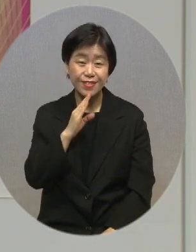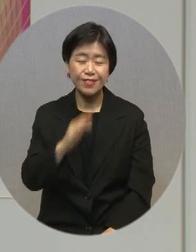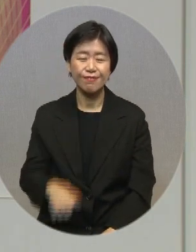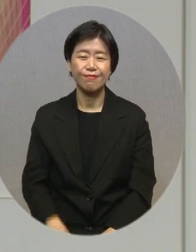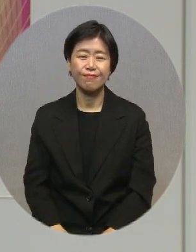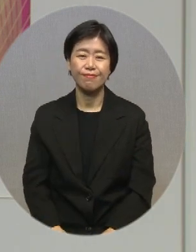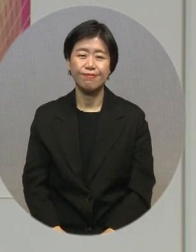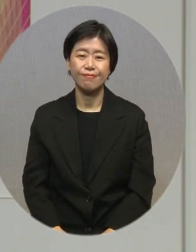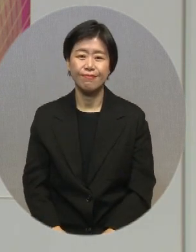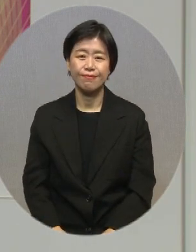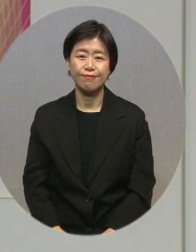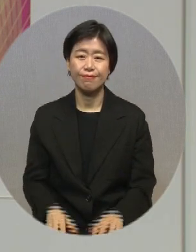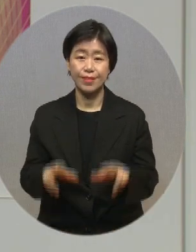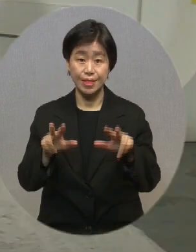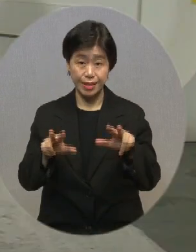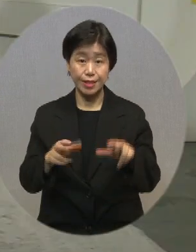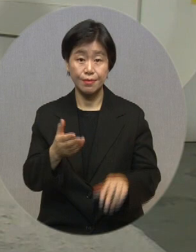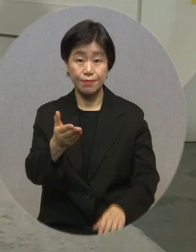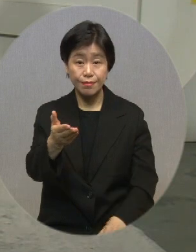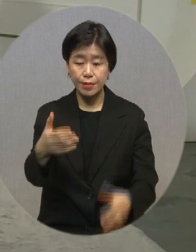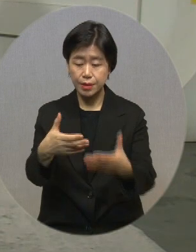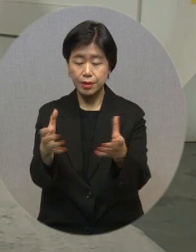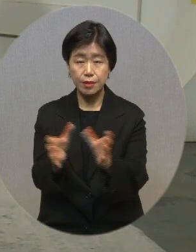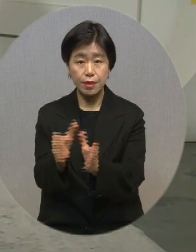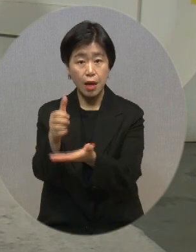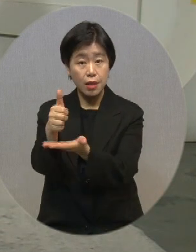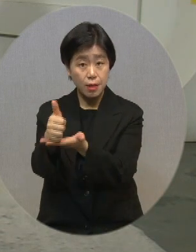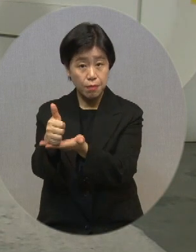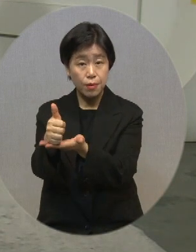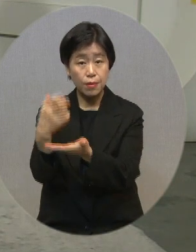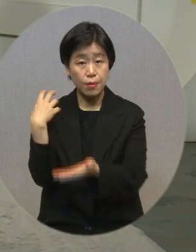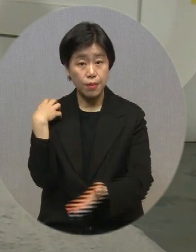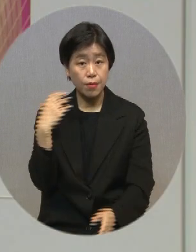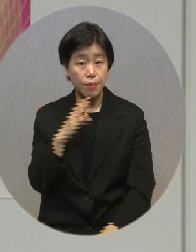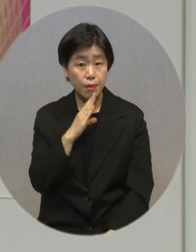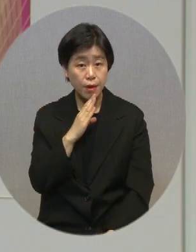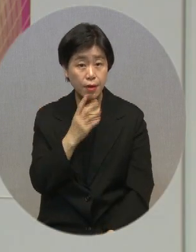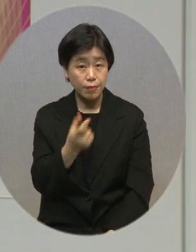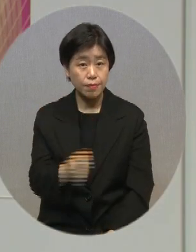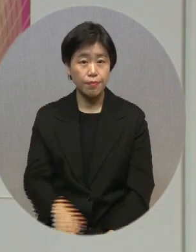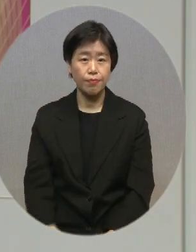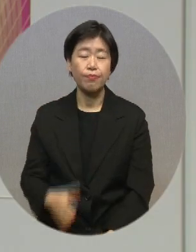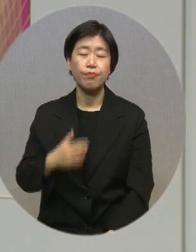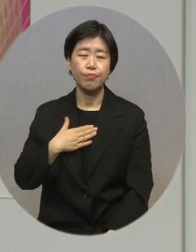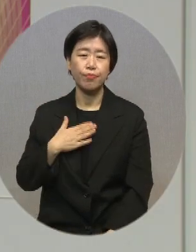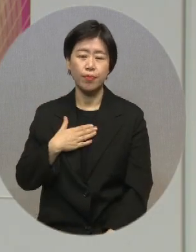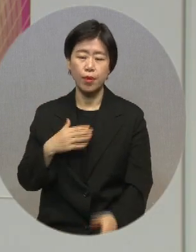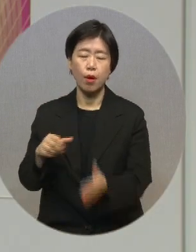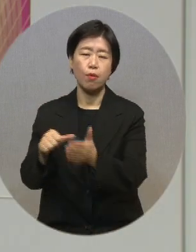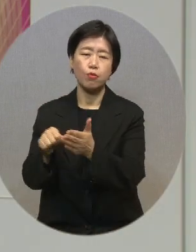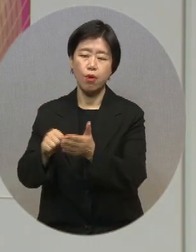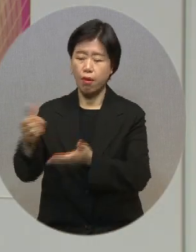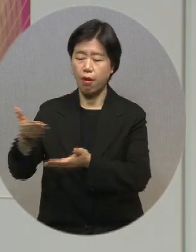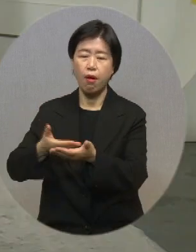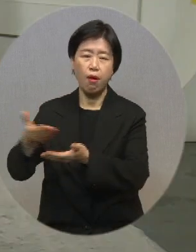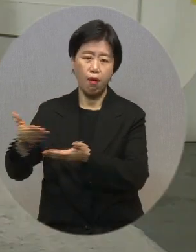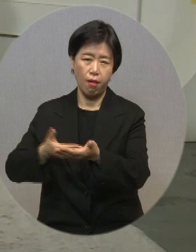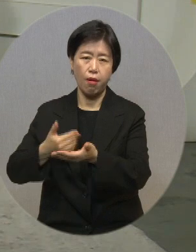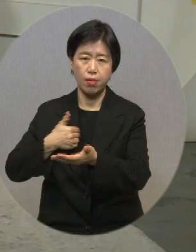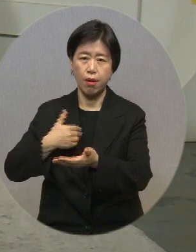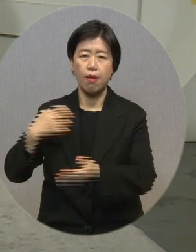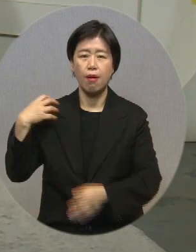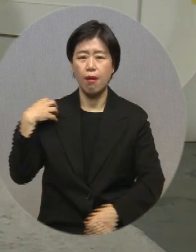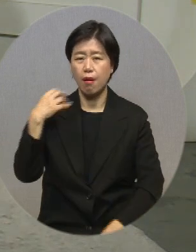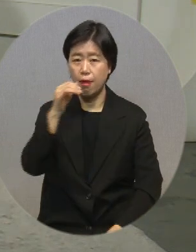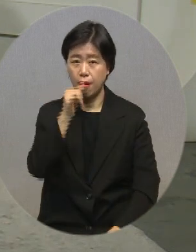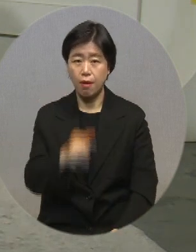네. 근데 지금 그 대표를 맡고 계신다고 하는데요. 제가 네. 무역업을 하고 있거든요. 아, 무역업? 네. 야,